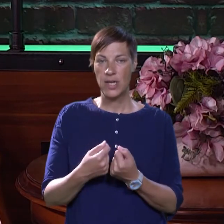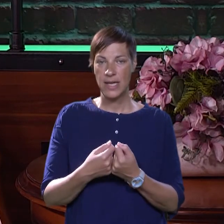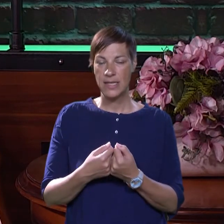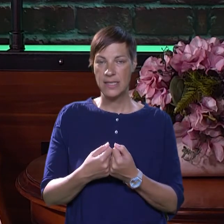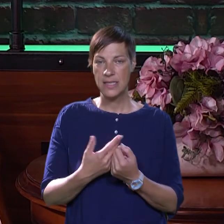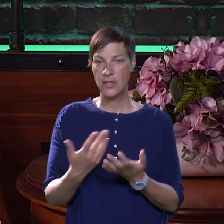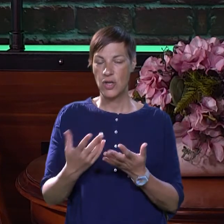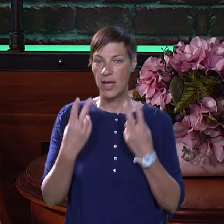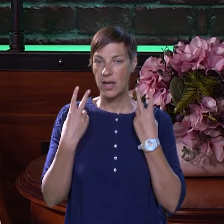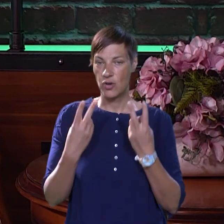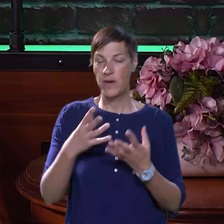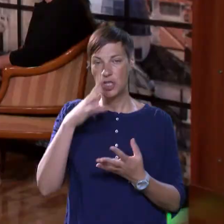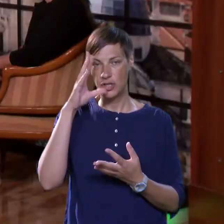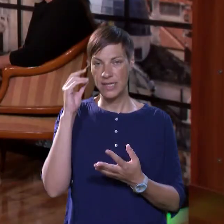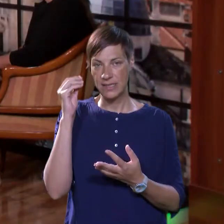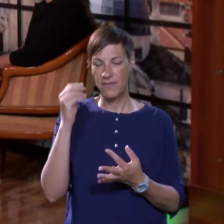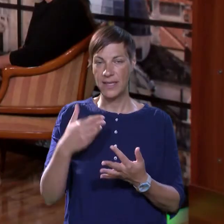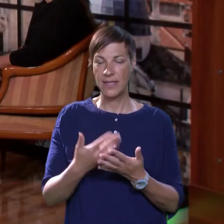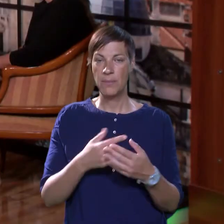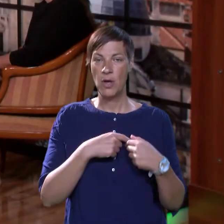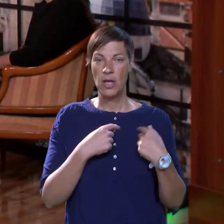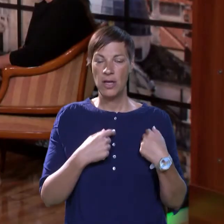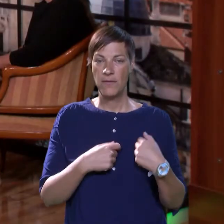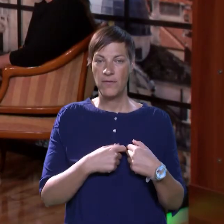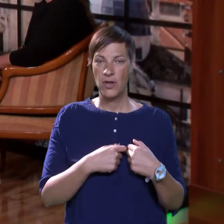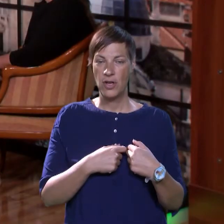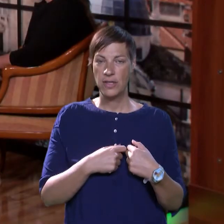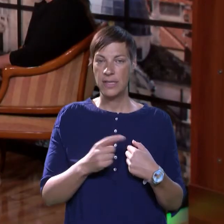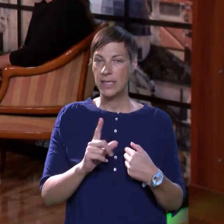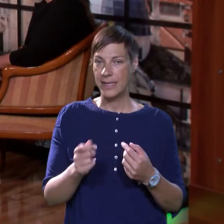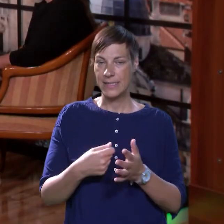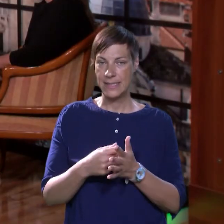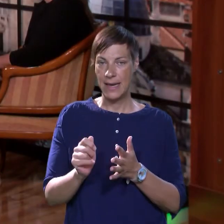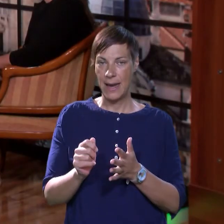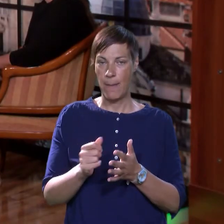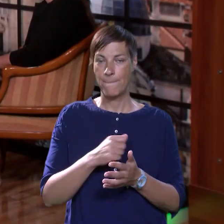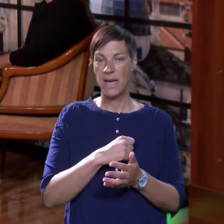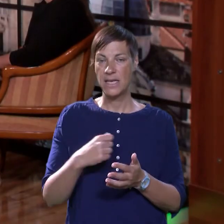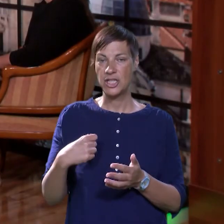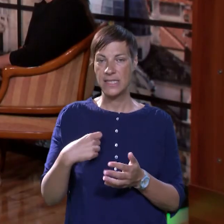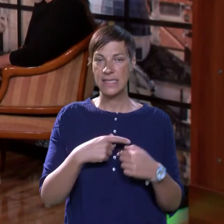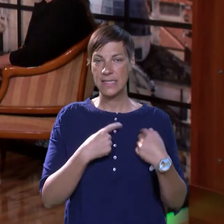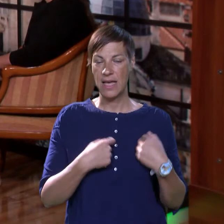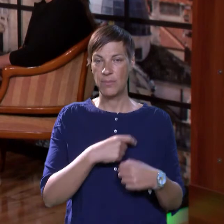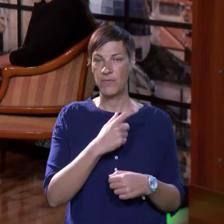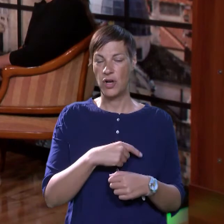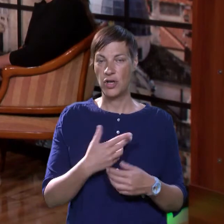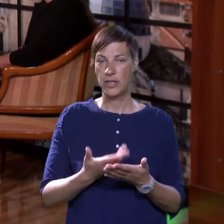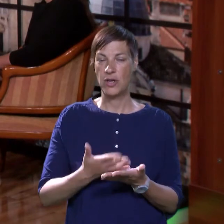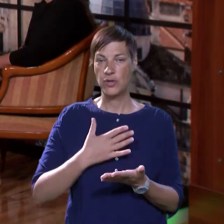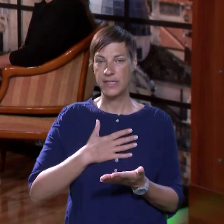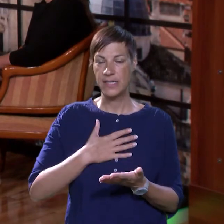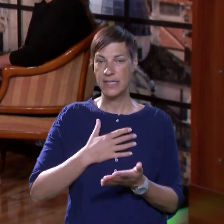organizacije, i to je nekako važno da shvatimo, volontiranje se ne plaća. Dakle, sam volonter, on za